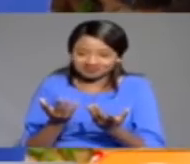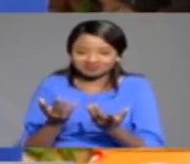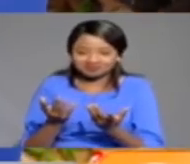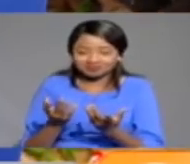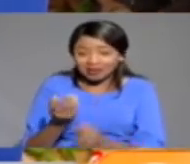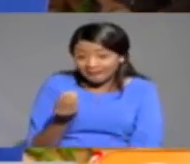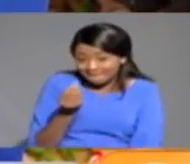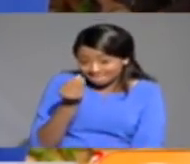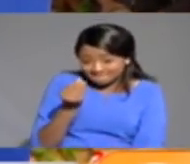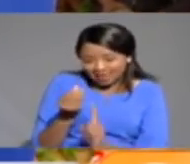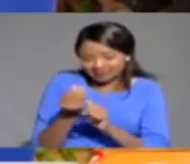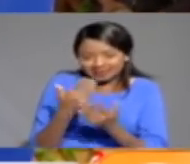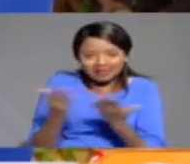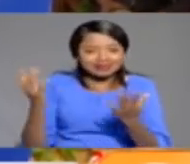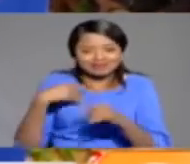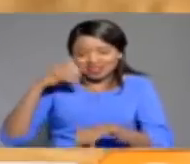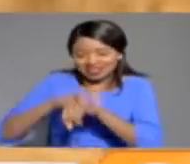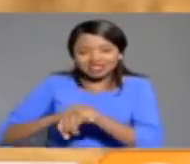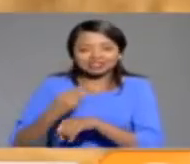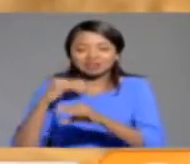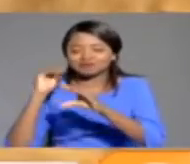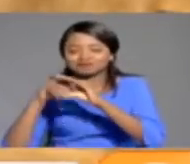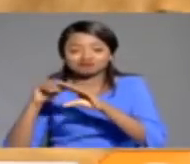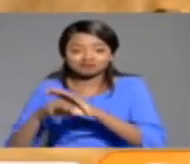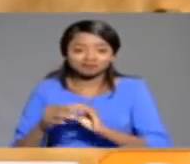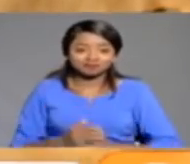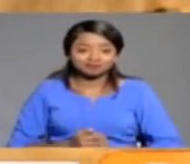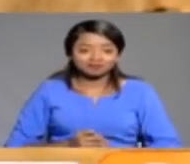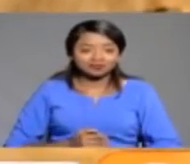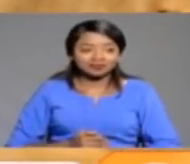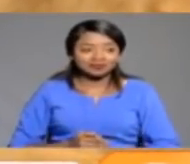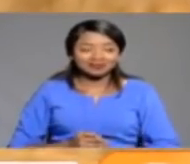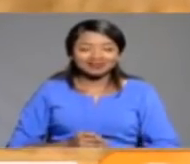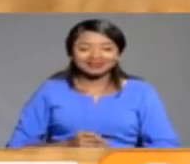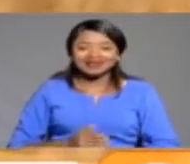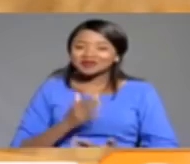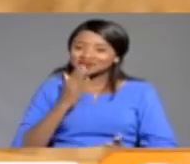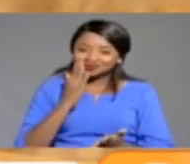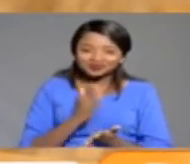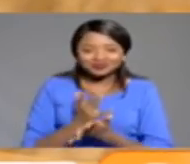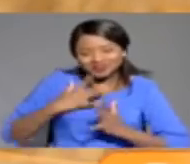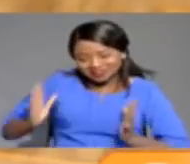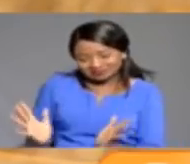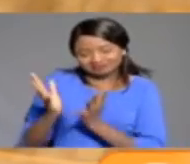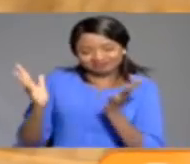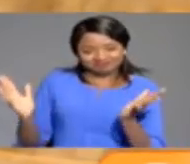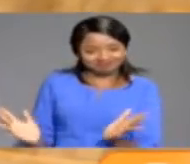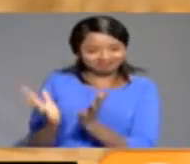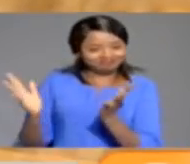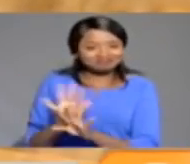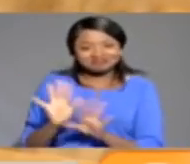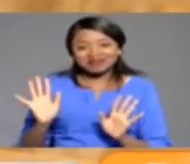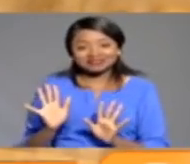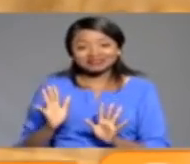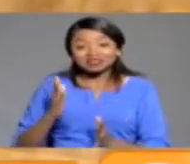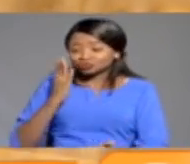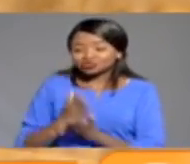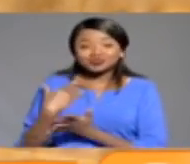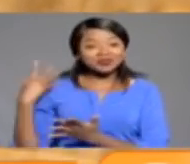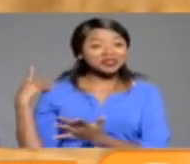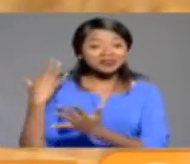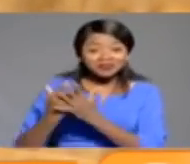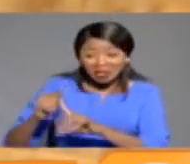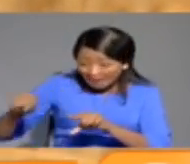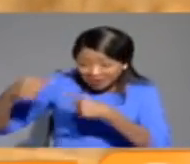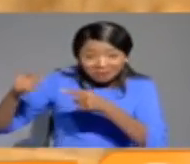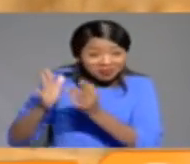file pesa kulikana file ilikuwa inabaki kwa simu. Natiana nguvu sababu sasa watu lazima nikutiana nguvu. Tumekaa vizuri